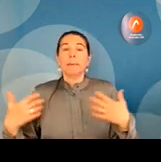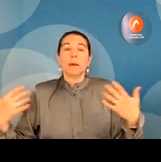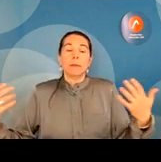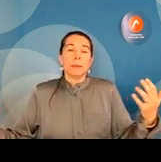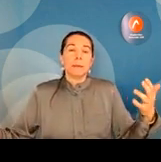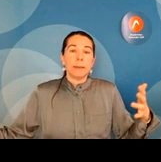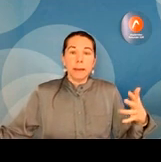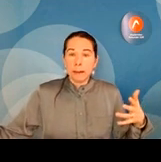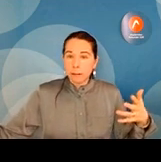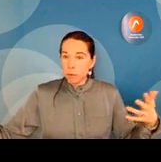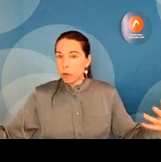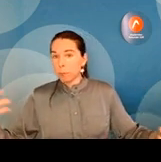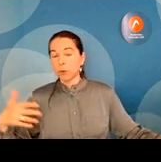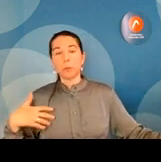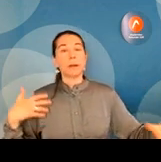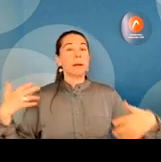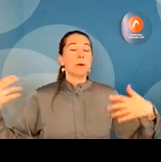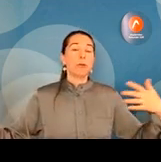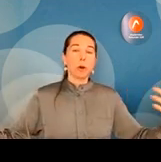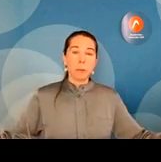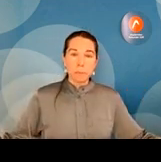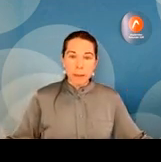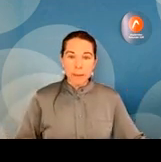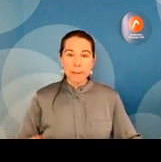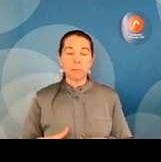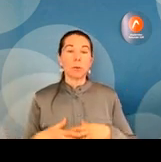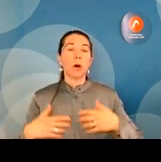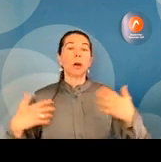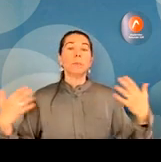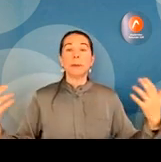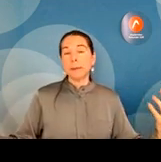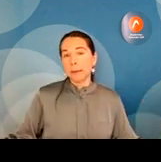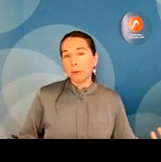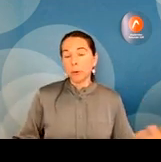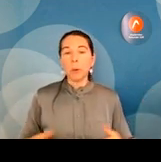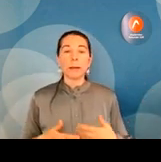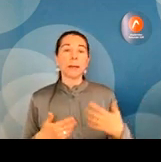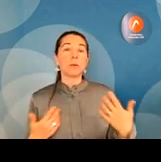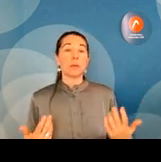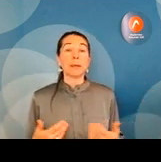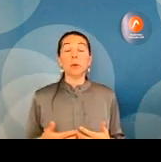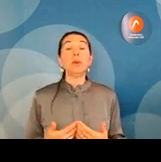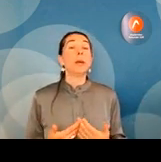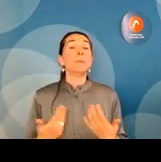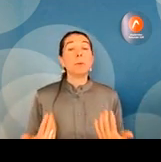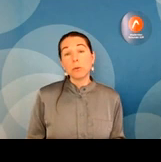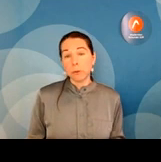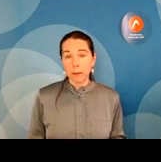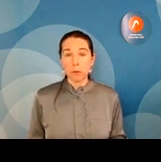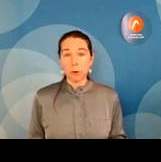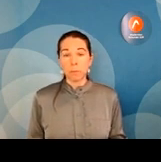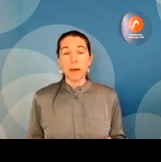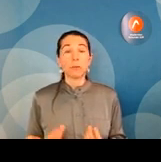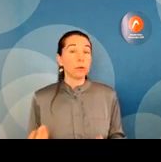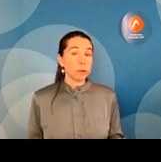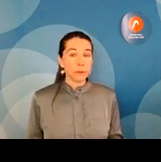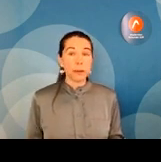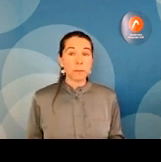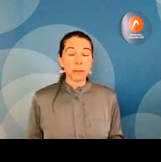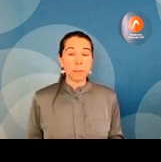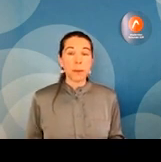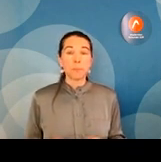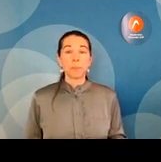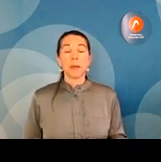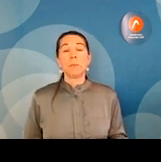inkluderande, där vi ser till att nya personer får komma med i samtal, bli tillfrågade och så vidare, då är det en positiv norm att